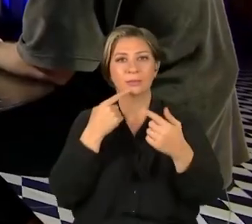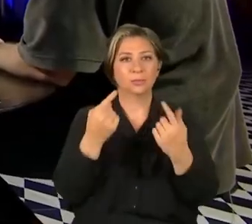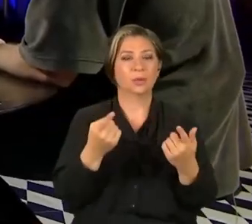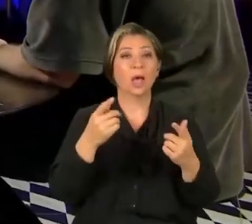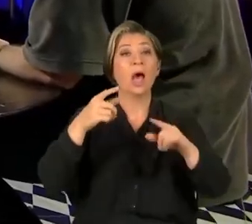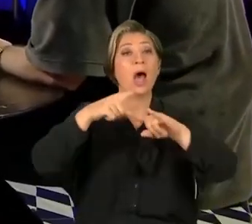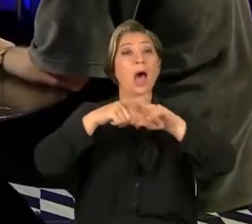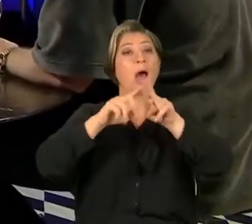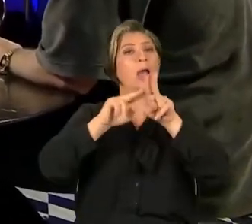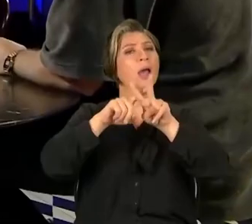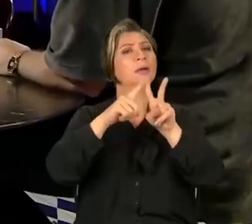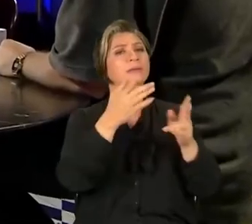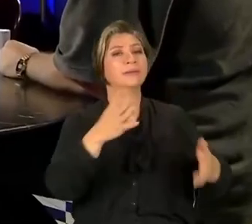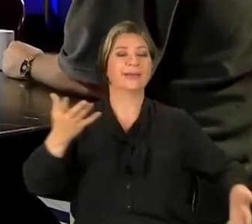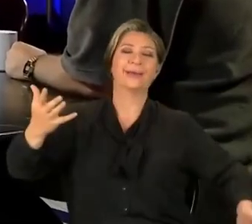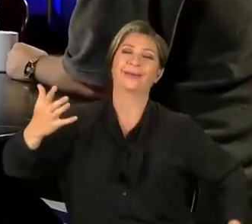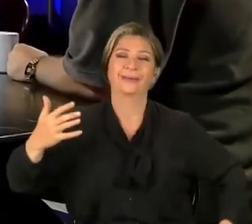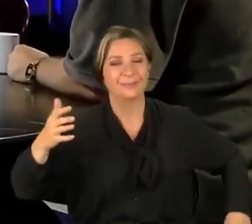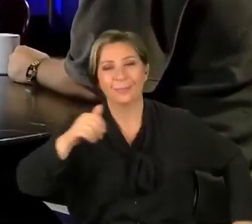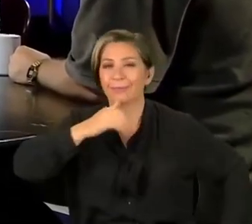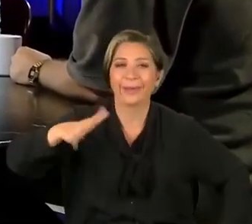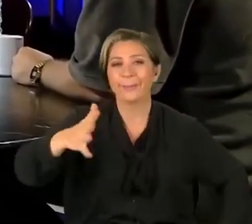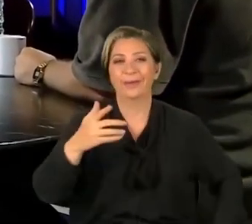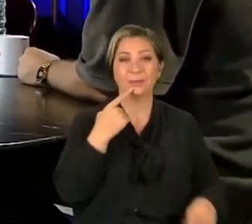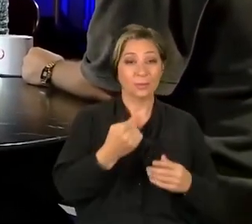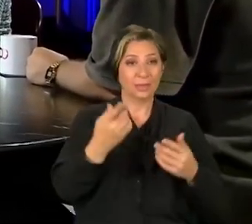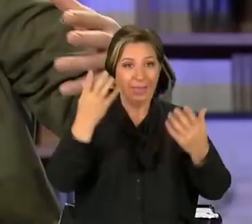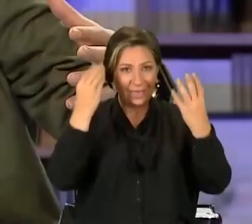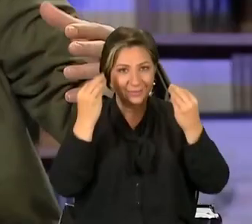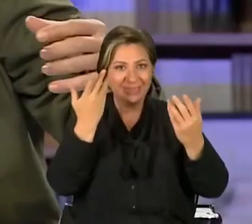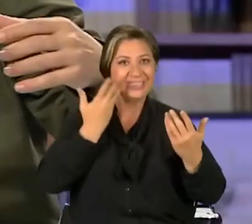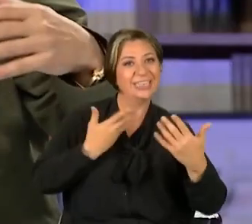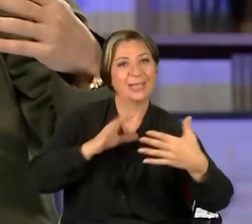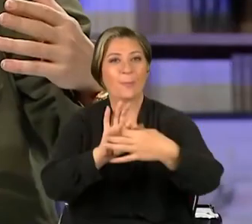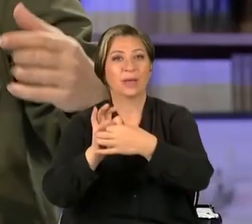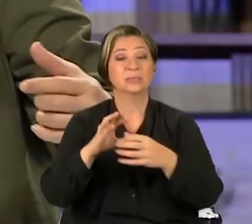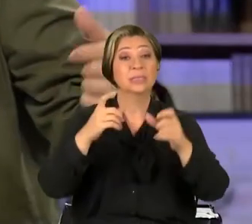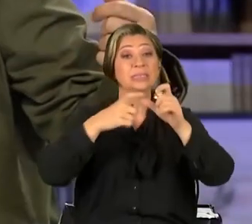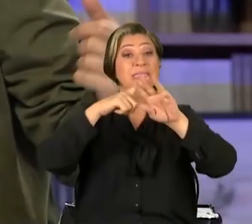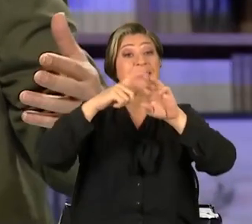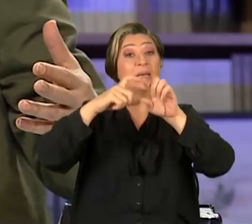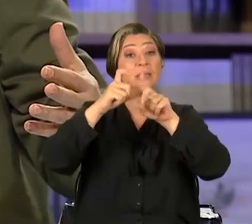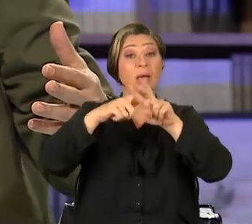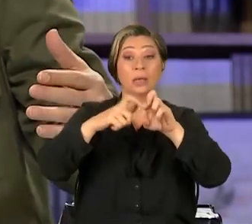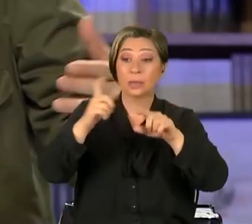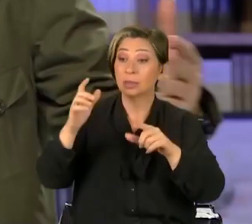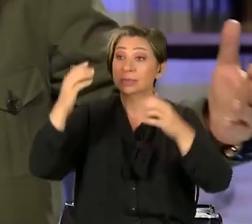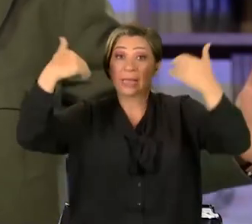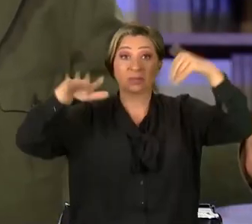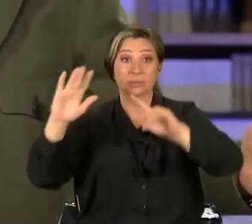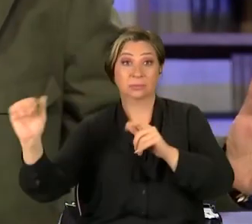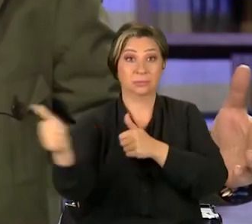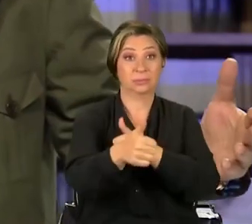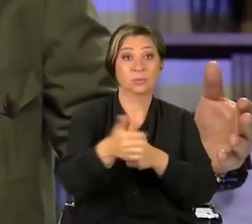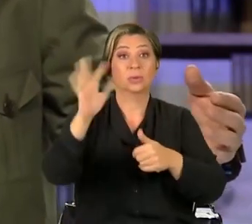Hakan Altun da böyle Merhaba abi diye geliyor Hani anladın mı seyircilerle falan Serdar Ortaç önden Dansçıları yolluyor